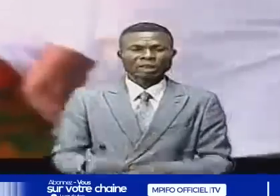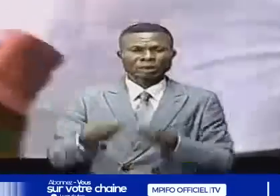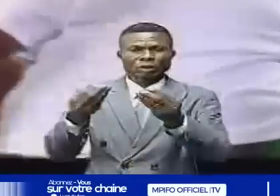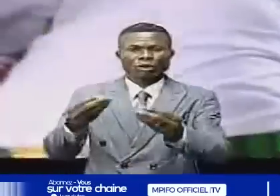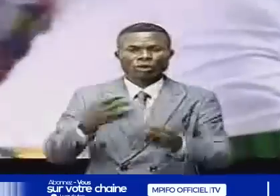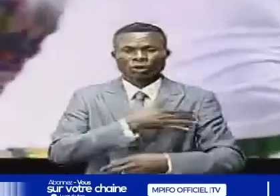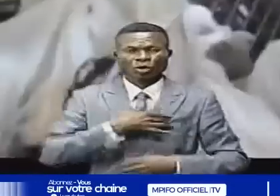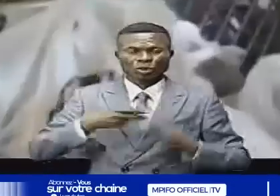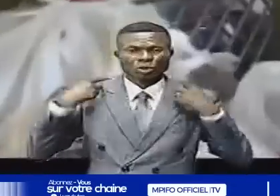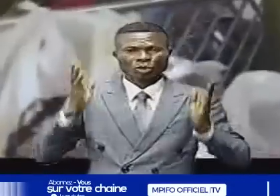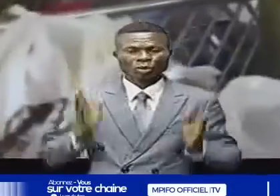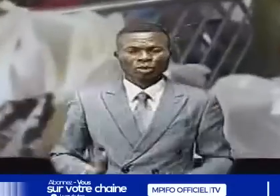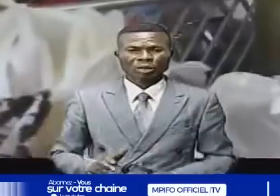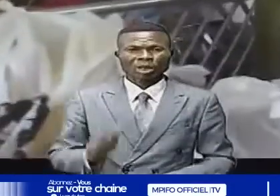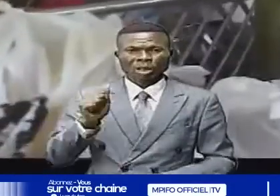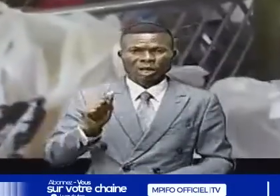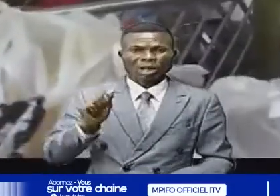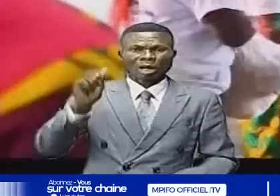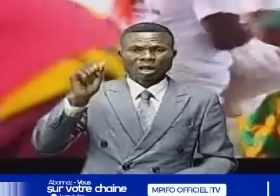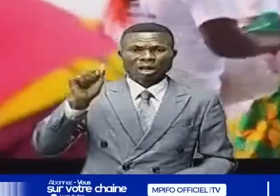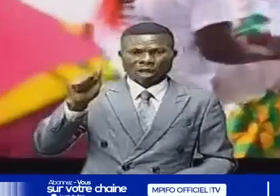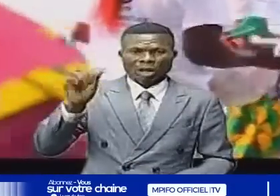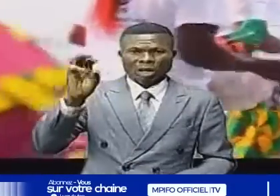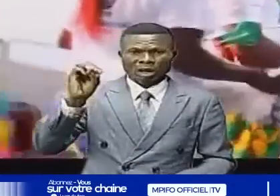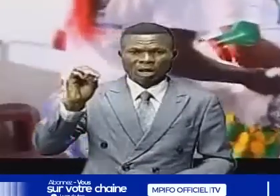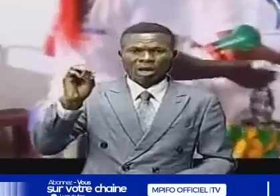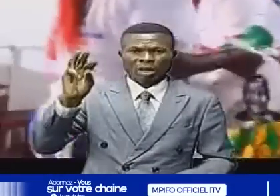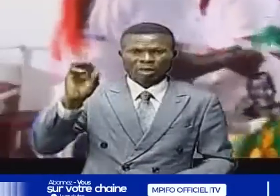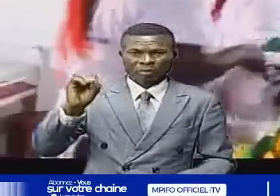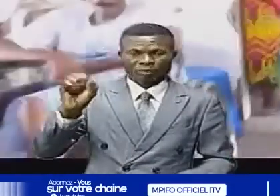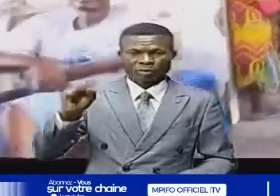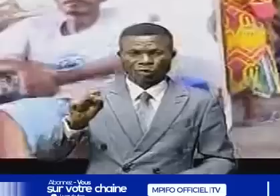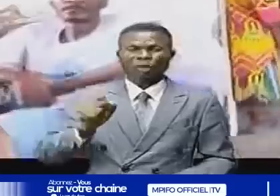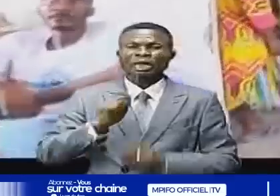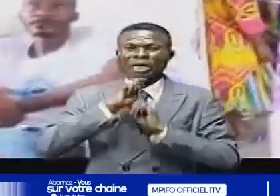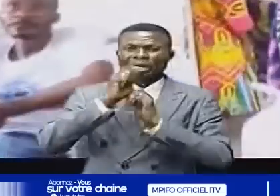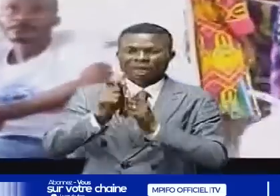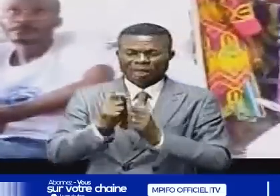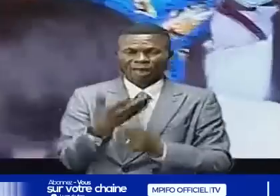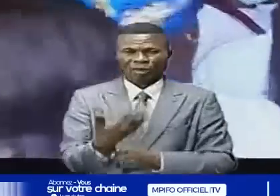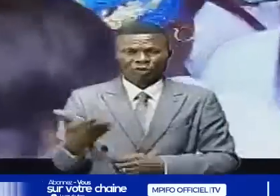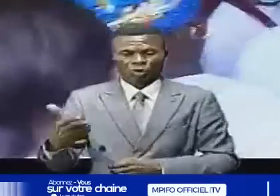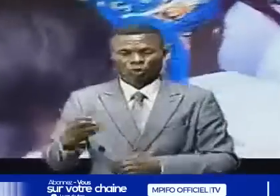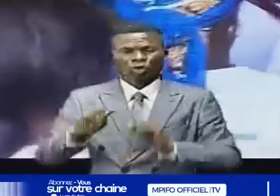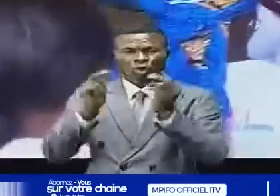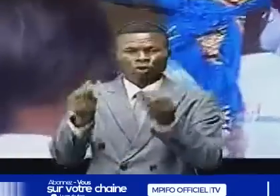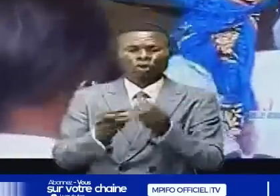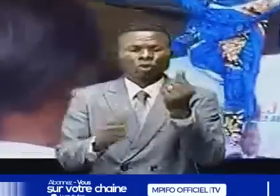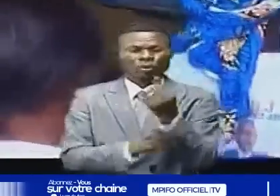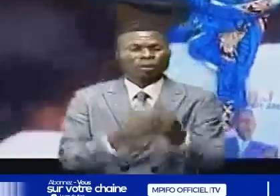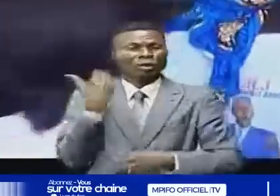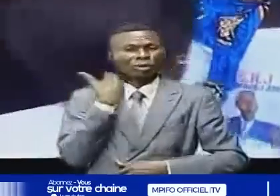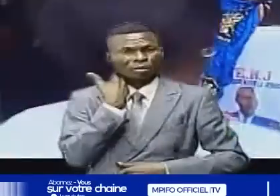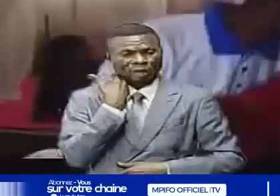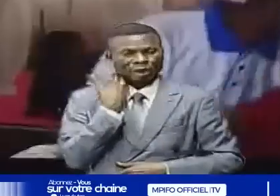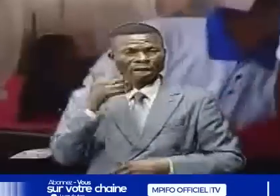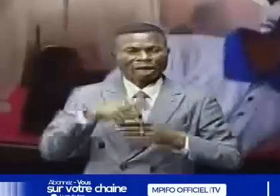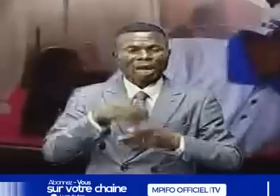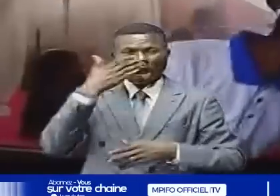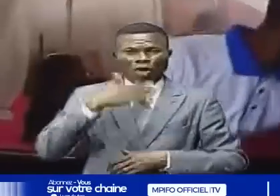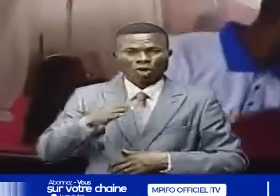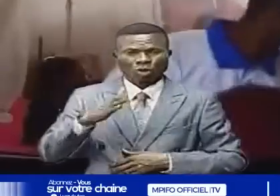nom du pasteur Amos Koumou quelques biens de première nécessité à cette catégorie de personnes vulnérables afin de